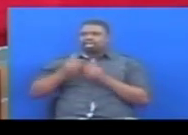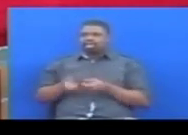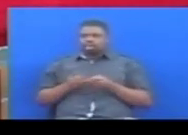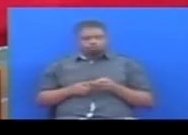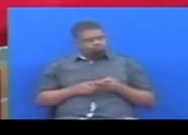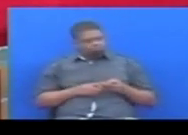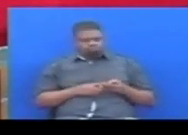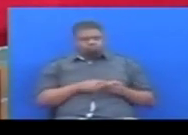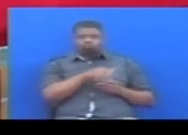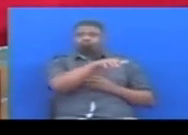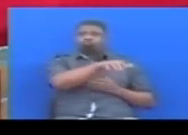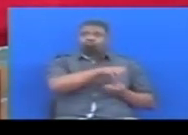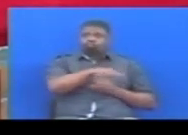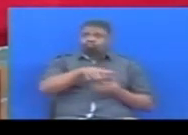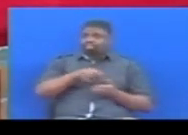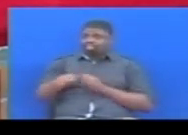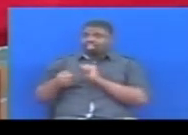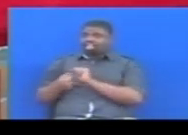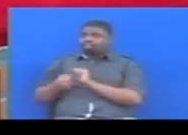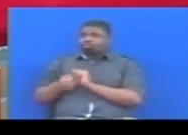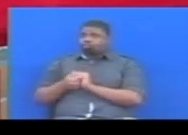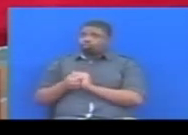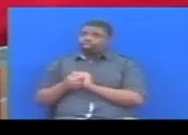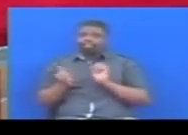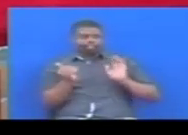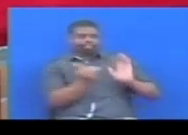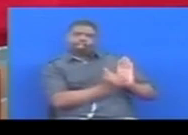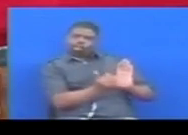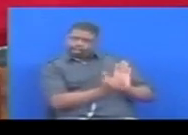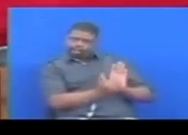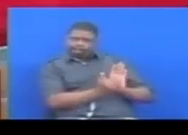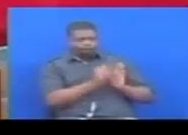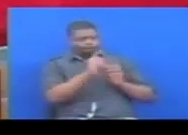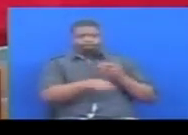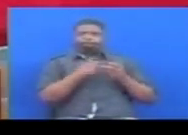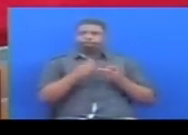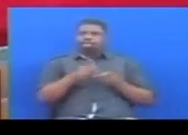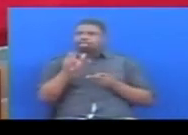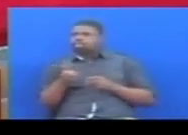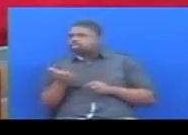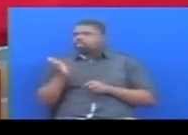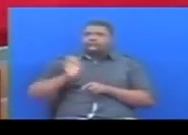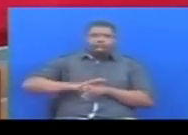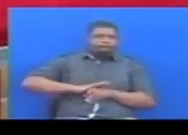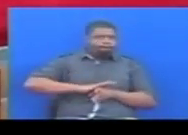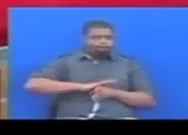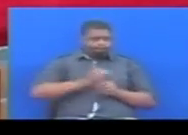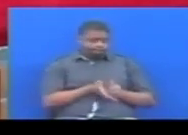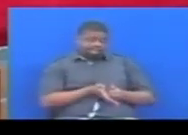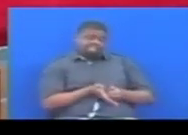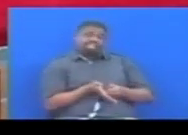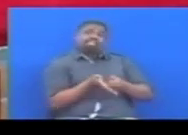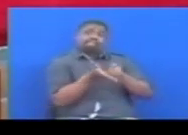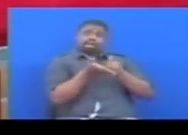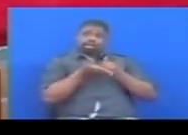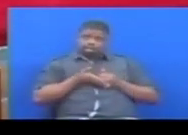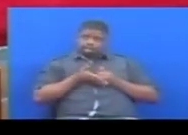ni jambo la matakwa la kisheria, lakini vile vile ya kitaalamu, kwa sababu inatusaidia hata